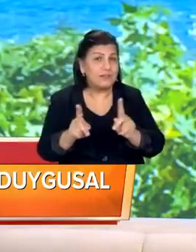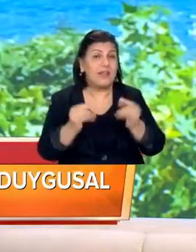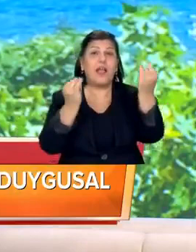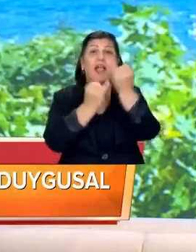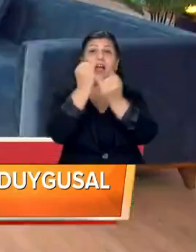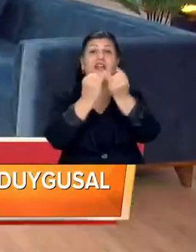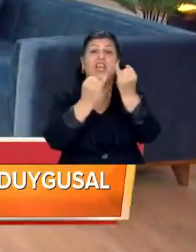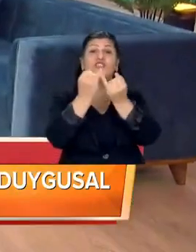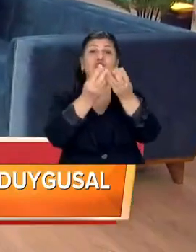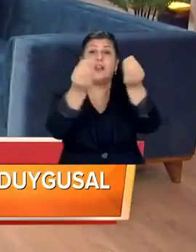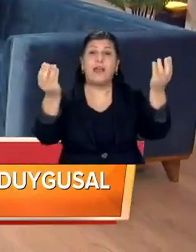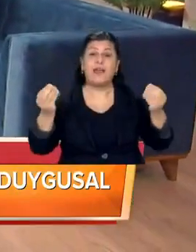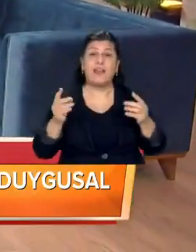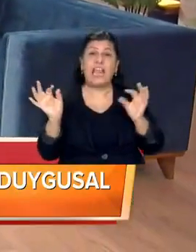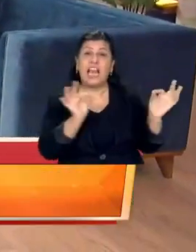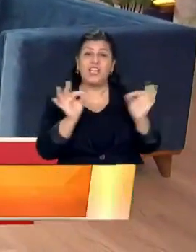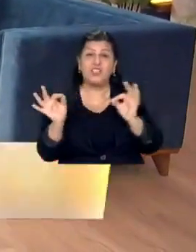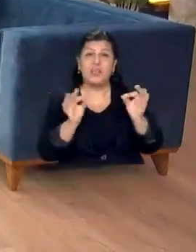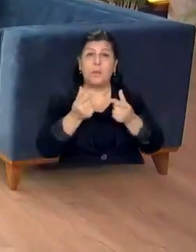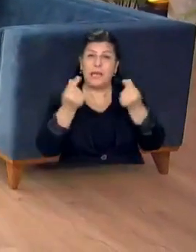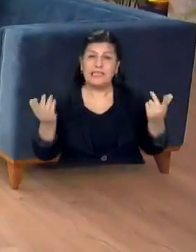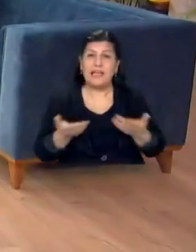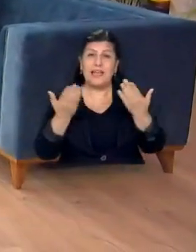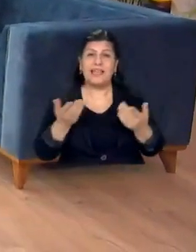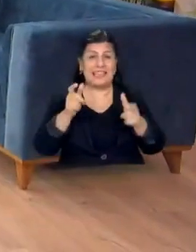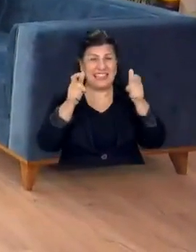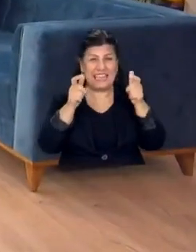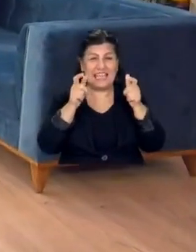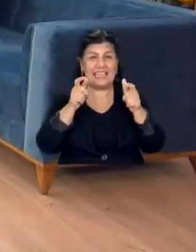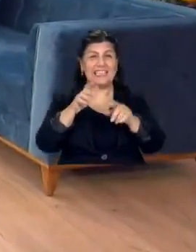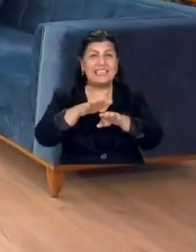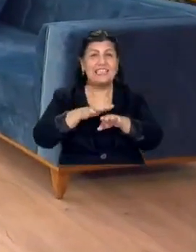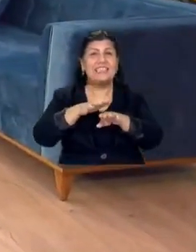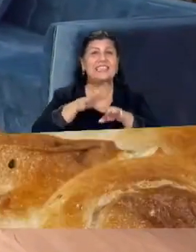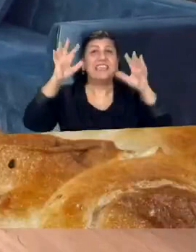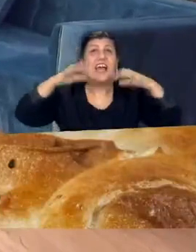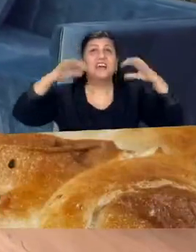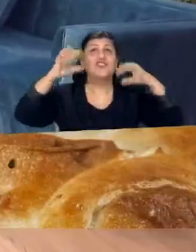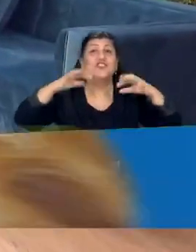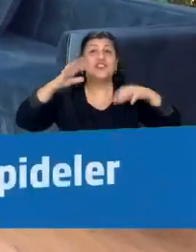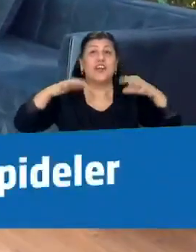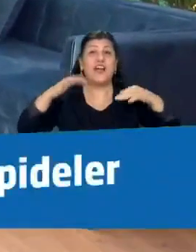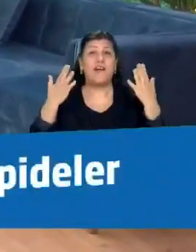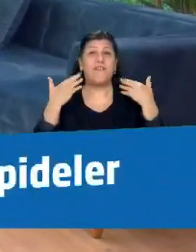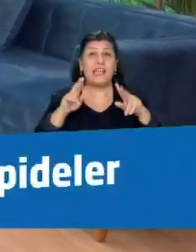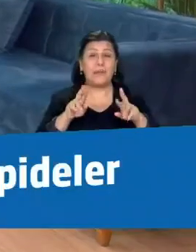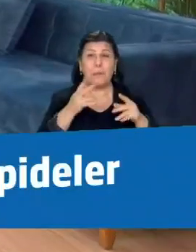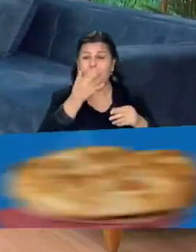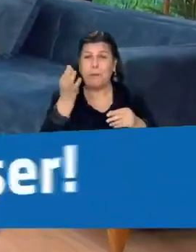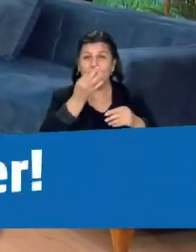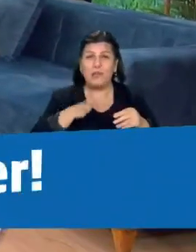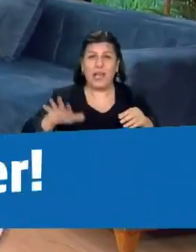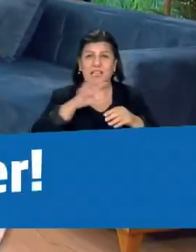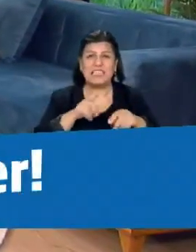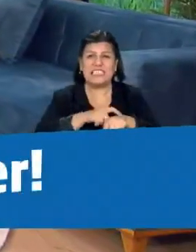kardeşler arasında ilişkiler de böyle biraz ya bir dikkat yağışlı havaya şey olabilir yani dikkate